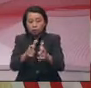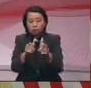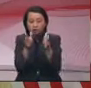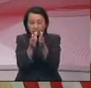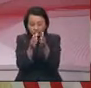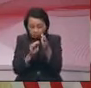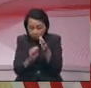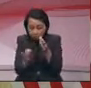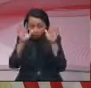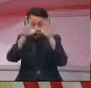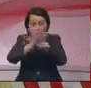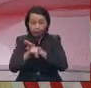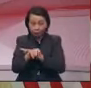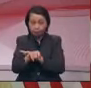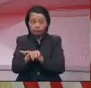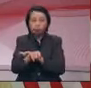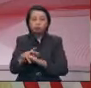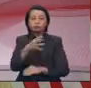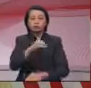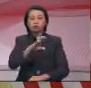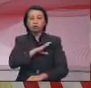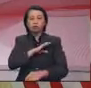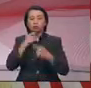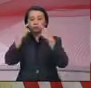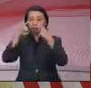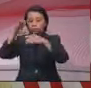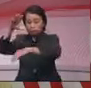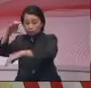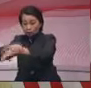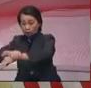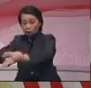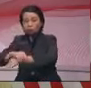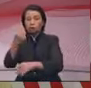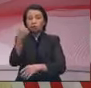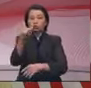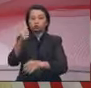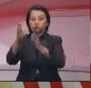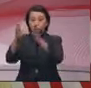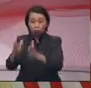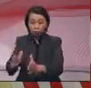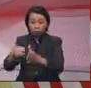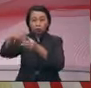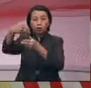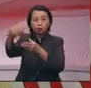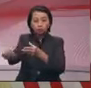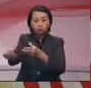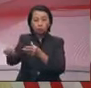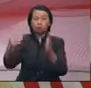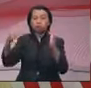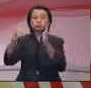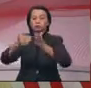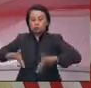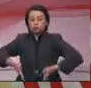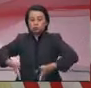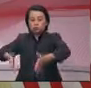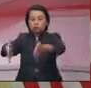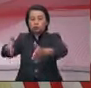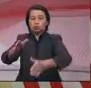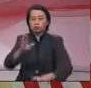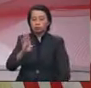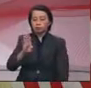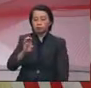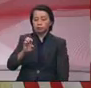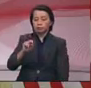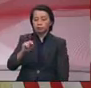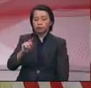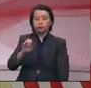tikus. PDRM telah berjaya menahan 10 warga negara asing di sekatan jalan raya ops benteng di